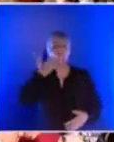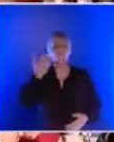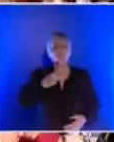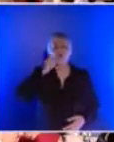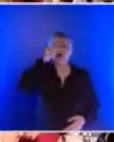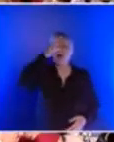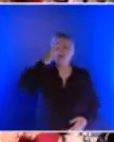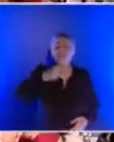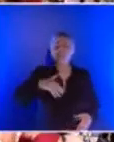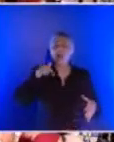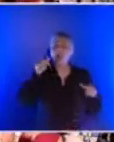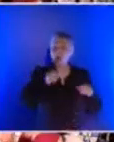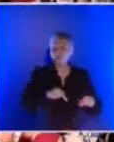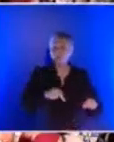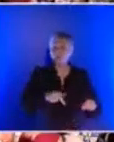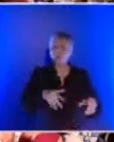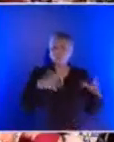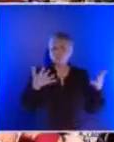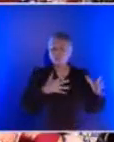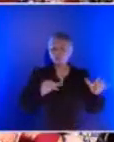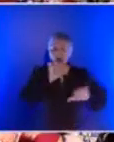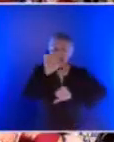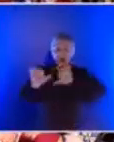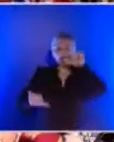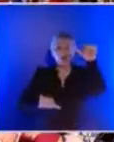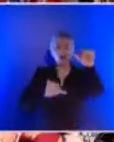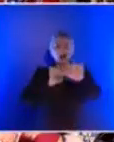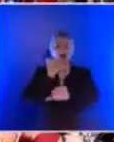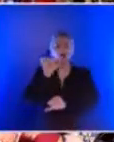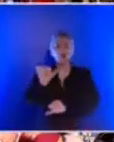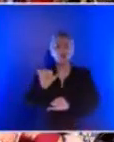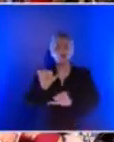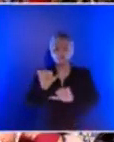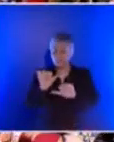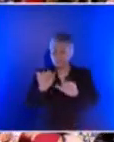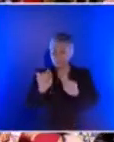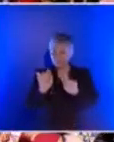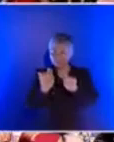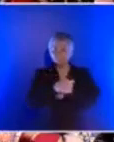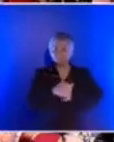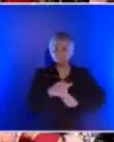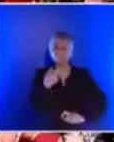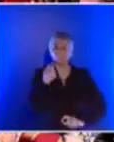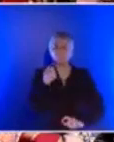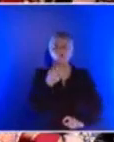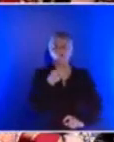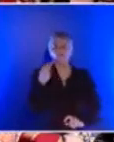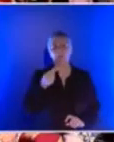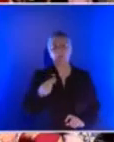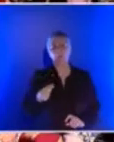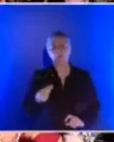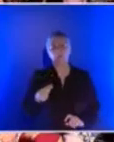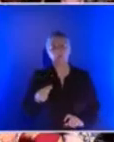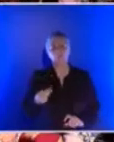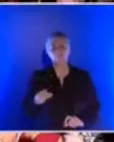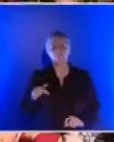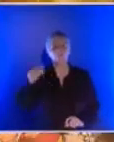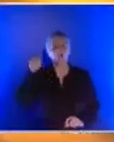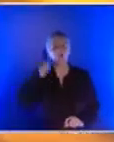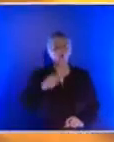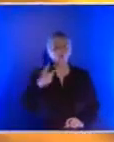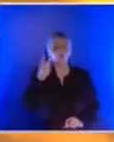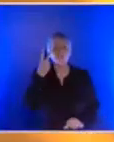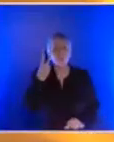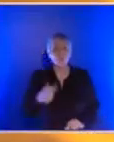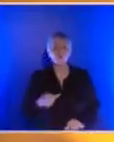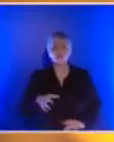άλλες περιοχές του κόσμου. Άλλαξε δραματικά ο κόσμος. Εν τούτης, ένα κοινό φαινόμενο σε όλες τις περιοχές,